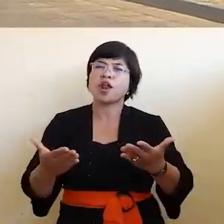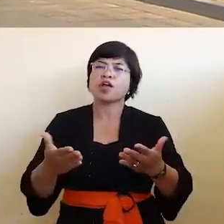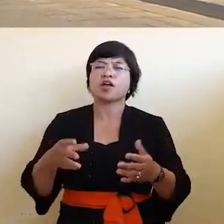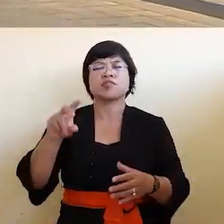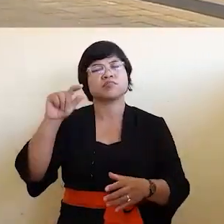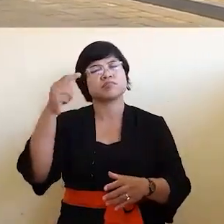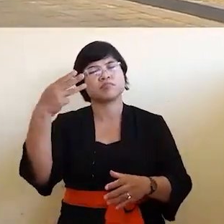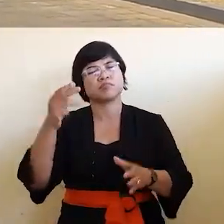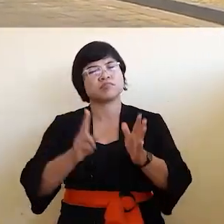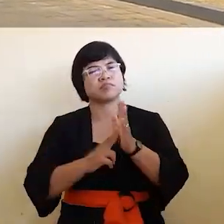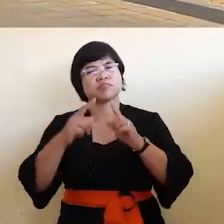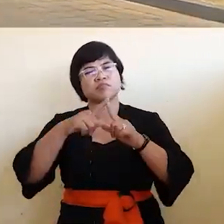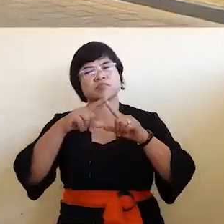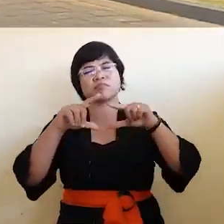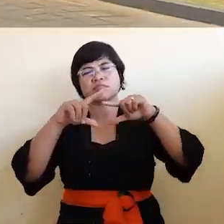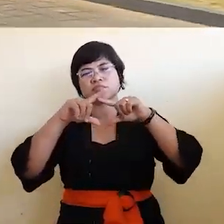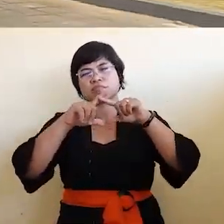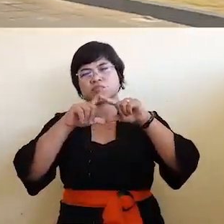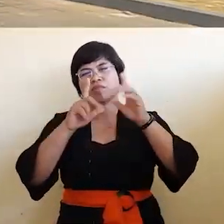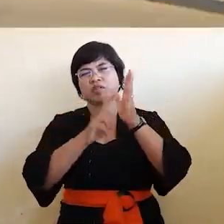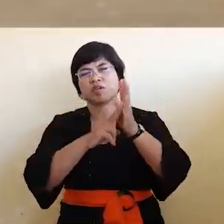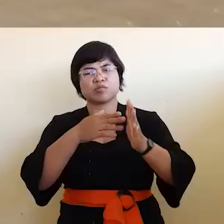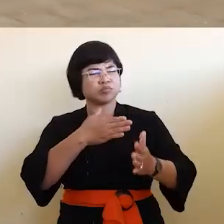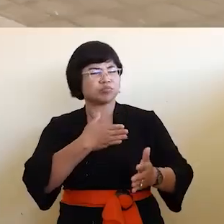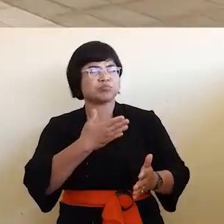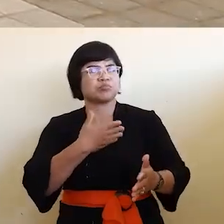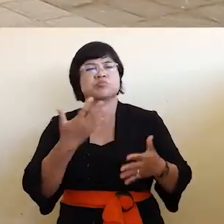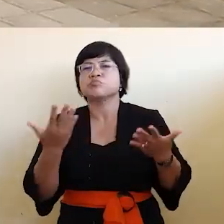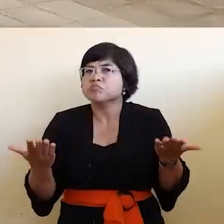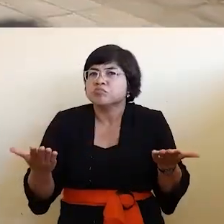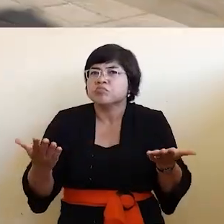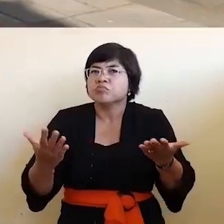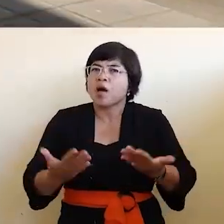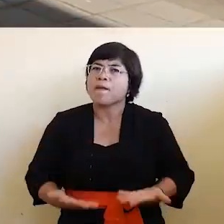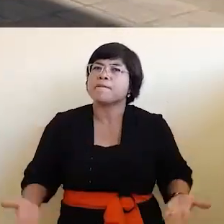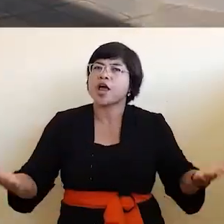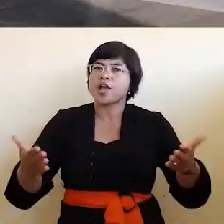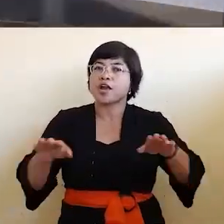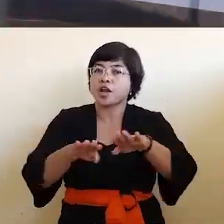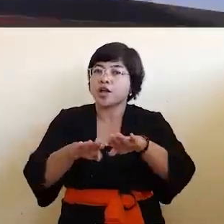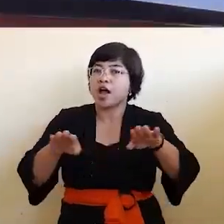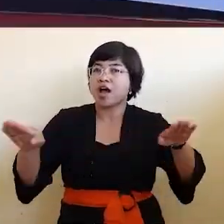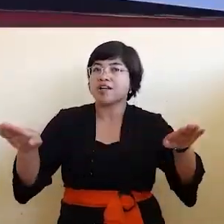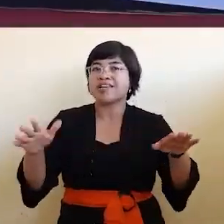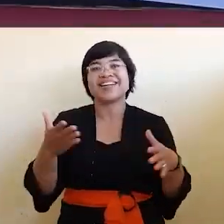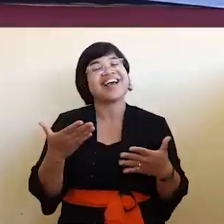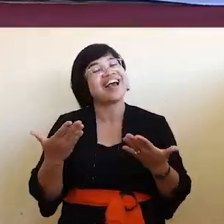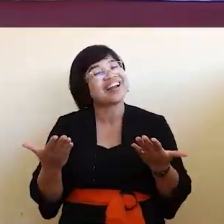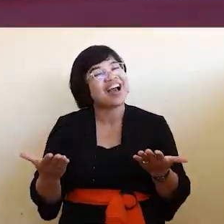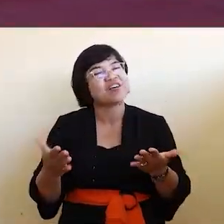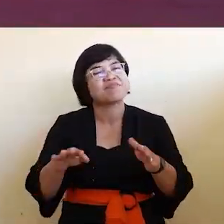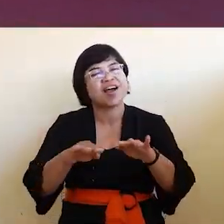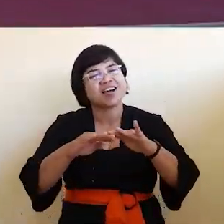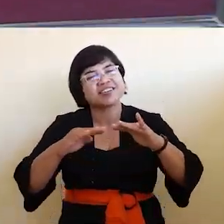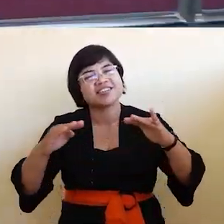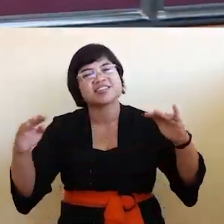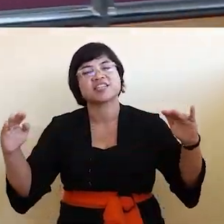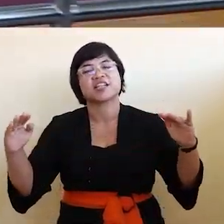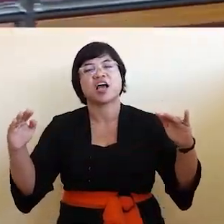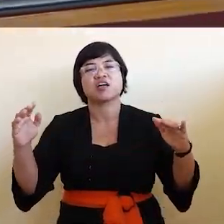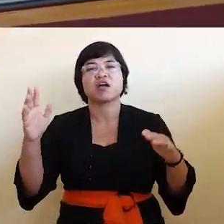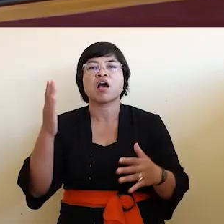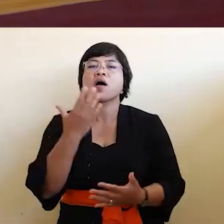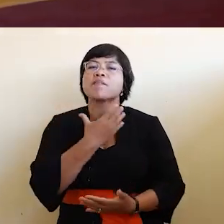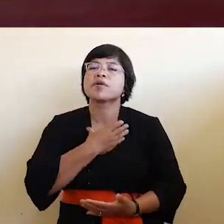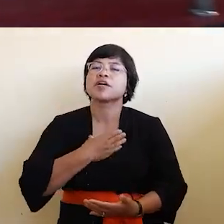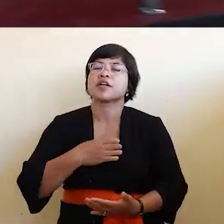sepenuh hati, sebagai bentuk pelayanan yang adil, ramah, setara, merata,